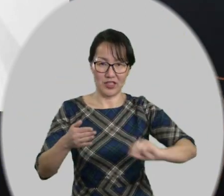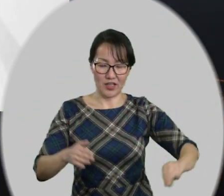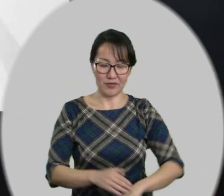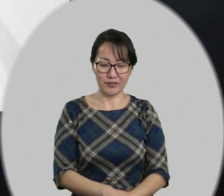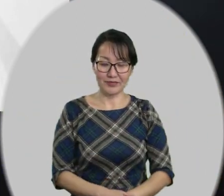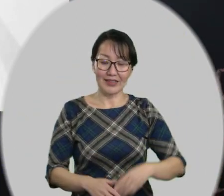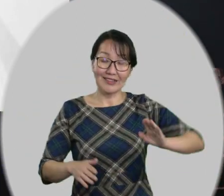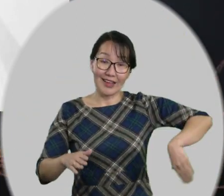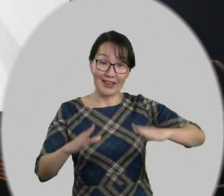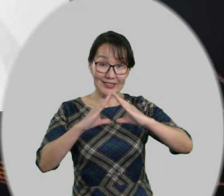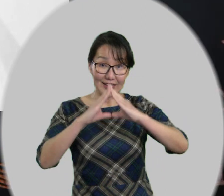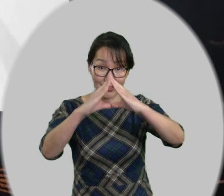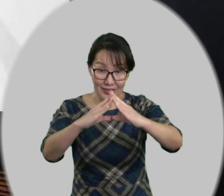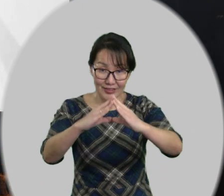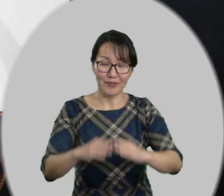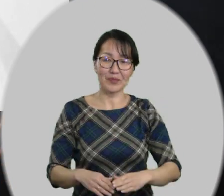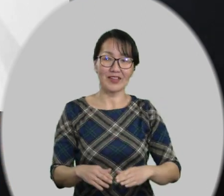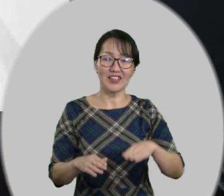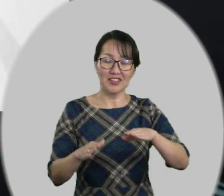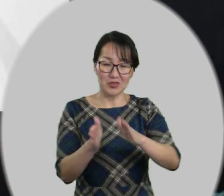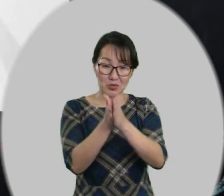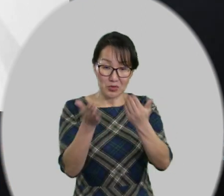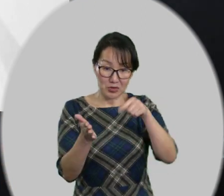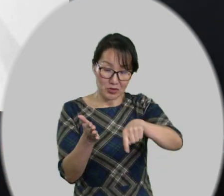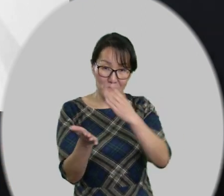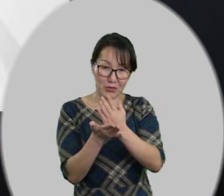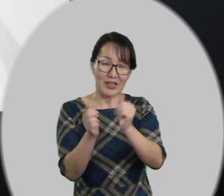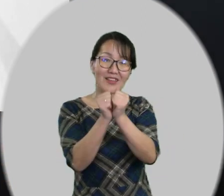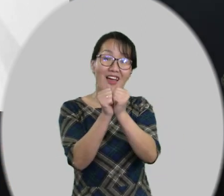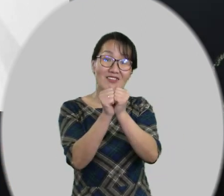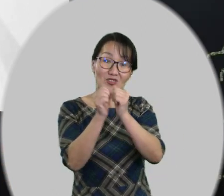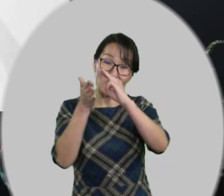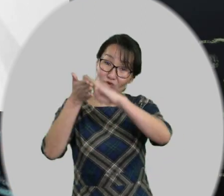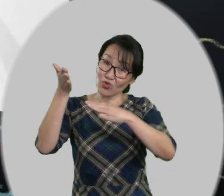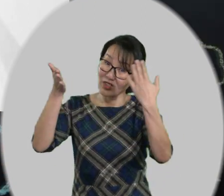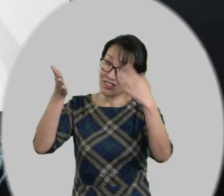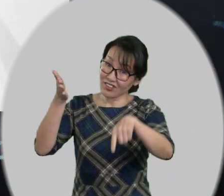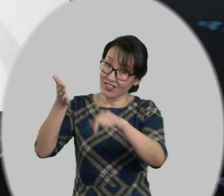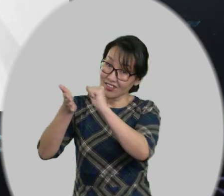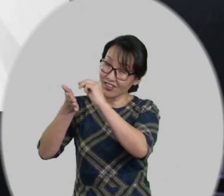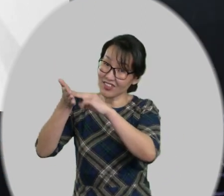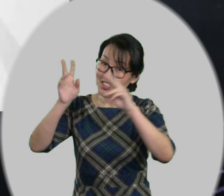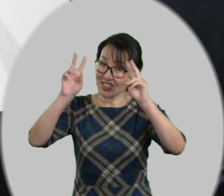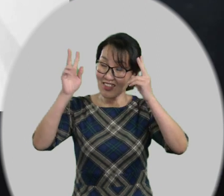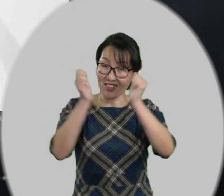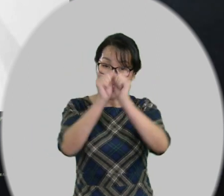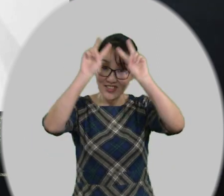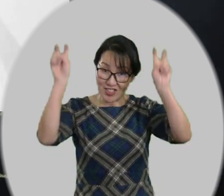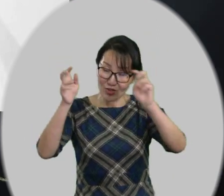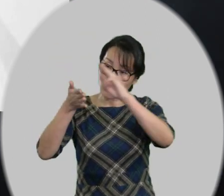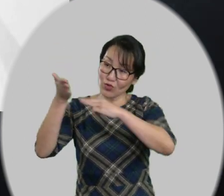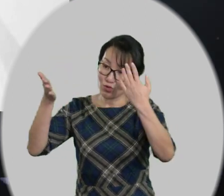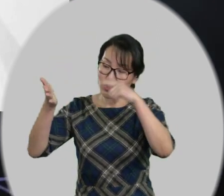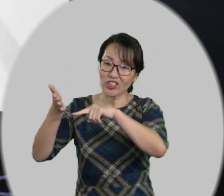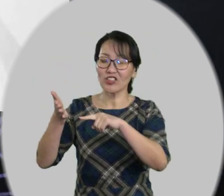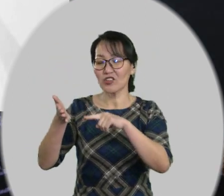За, мөн дараагийн даалгавар нь бол бидний сурах хүчгээр байгаа найз гэсэн шүлгийг шүлгийг утгыг нь бол